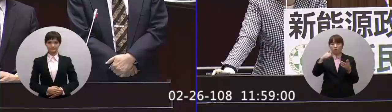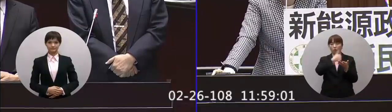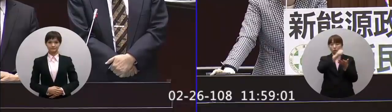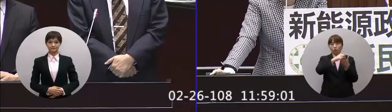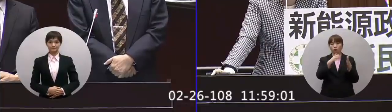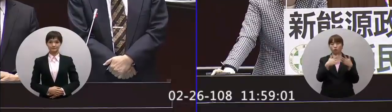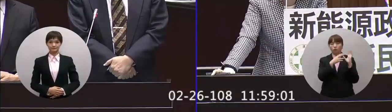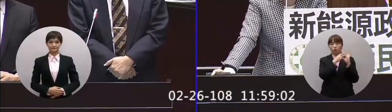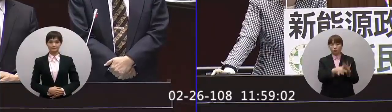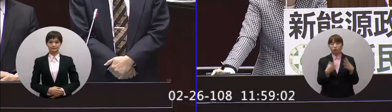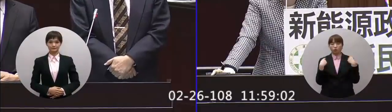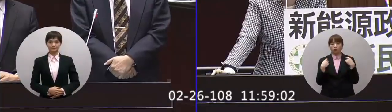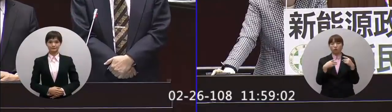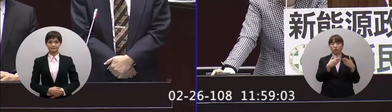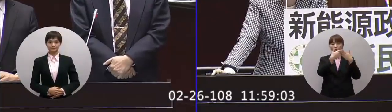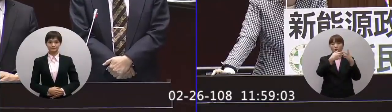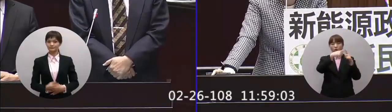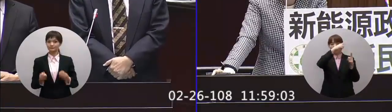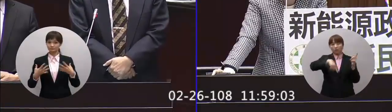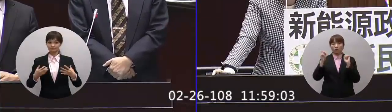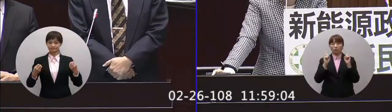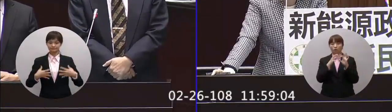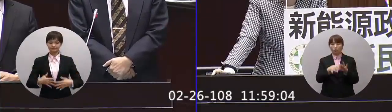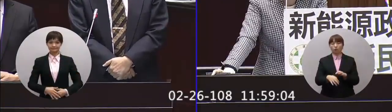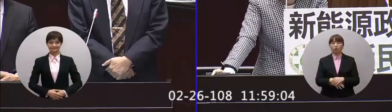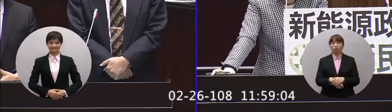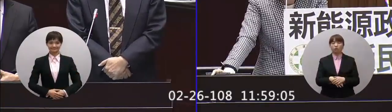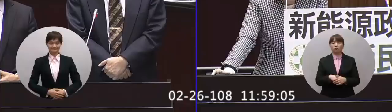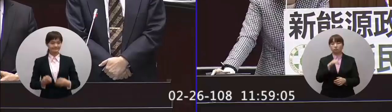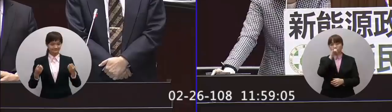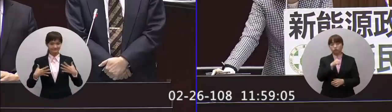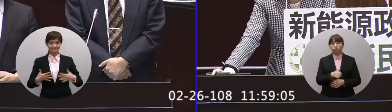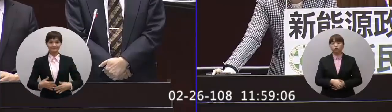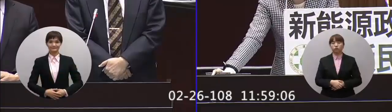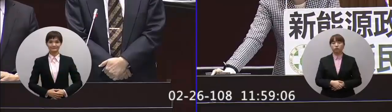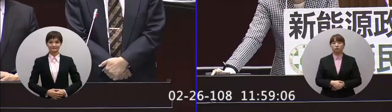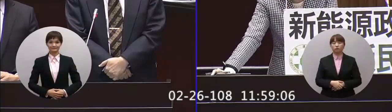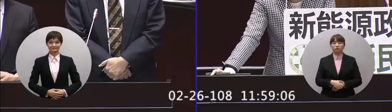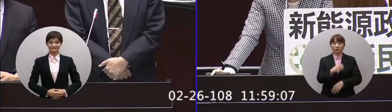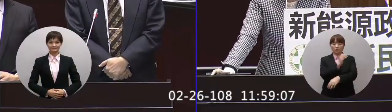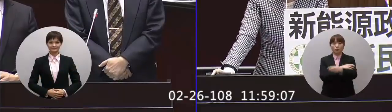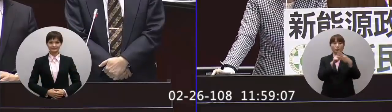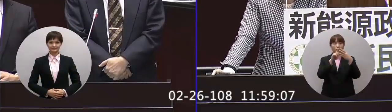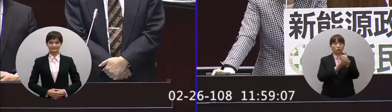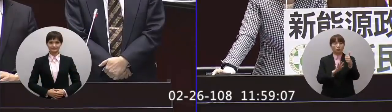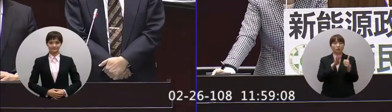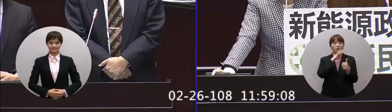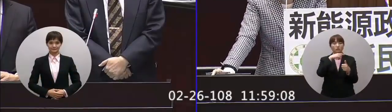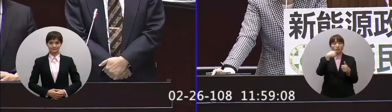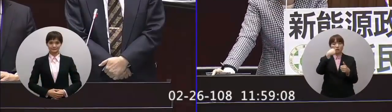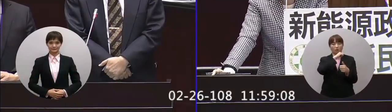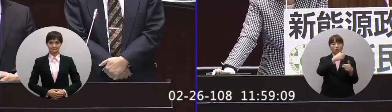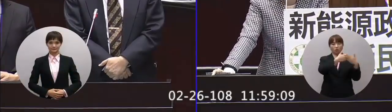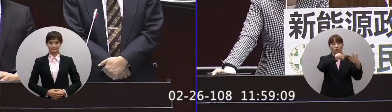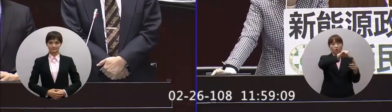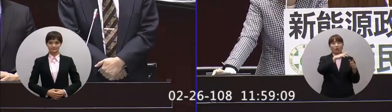出去吗？希望陆客继续进来吗？ 没有问题啊。 没有问题， 当然没有问题。 所以陈明通主委，你主张两岸是要积极和平的